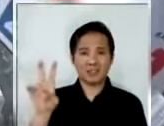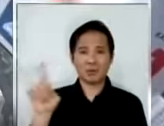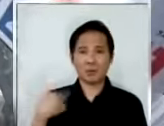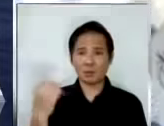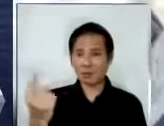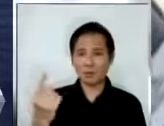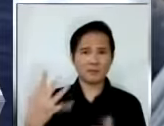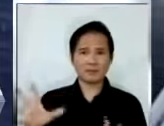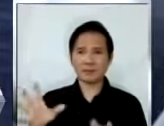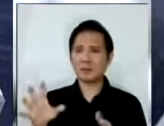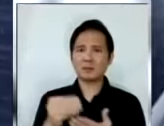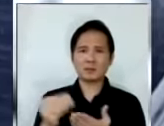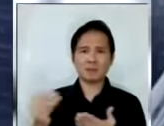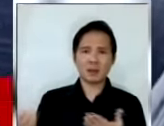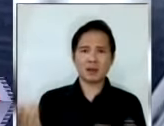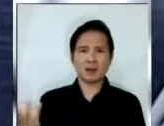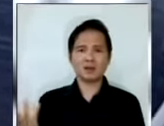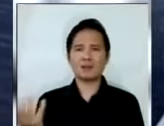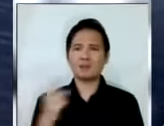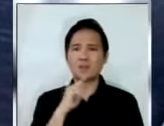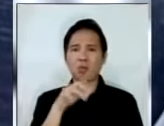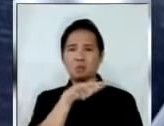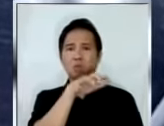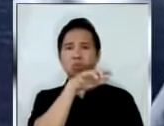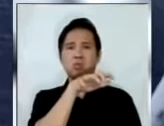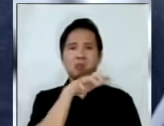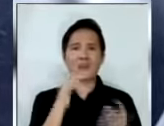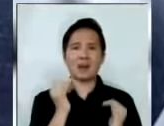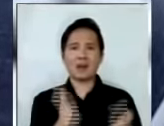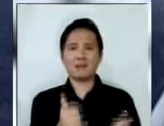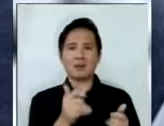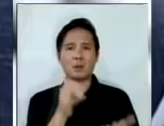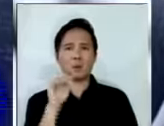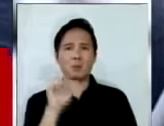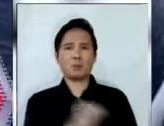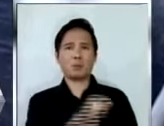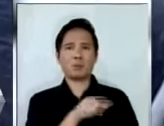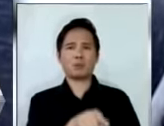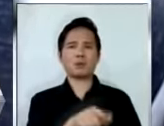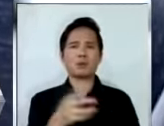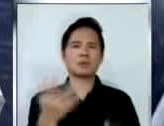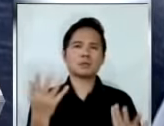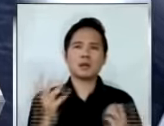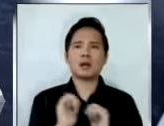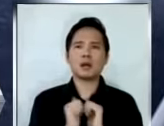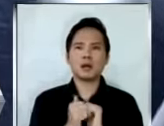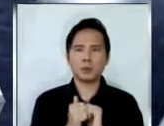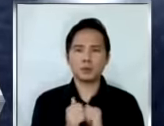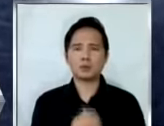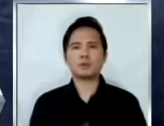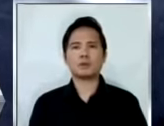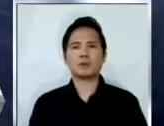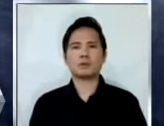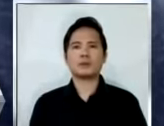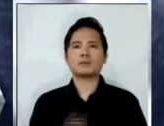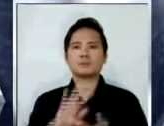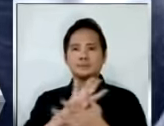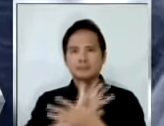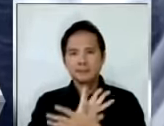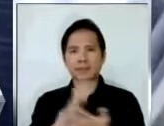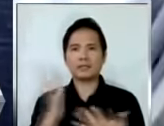paninda. Ngayon na talaga ang benta kasi ang tao natakot lumabas. Ngayon, natakot sa COVID-19. Ganyan.